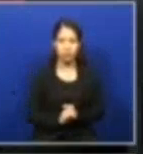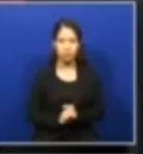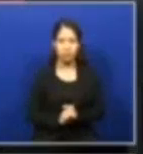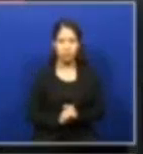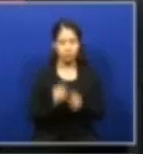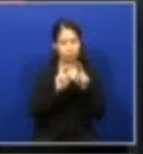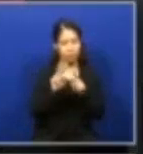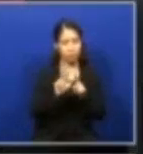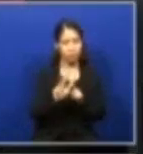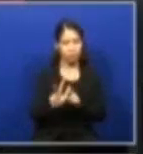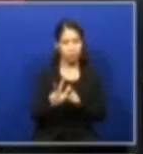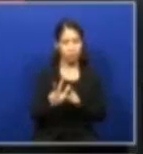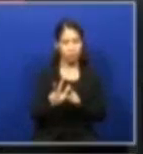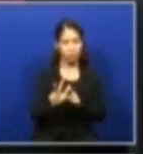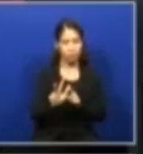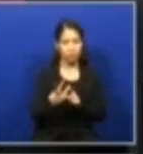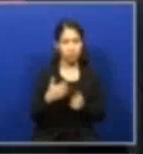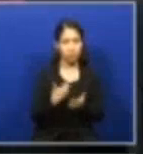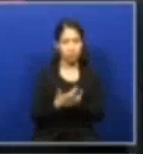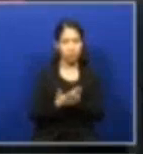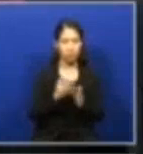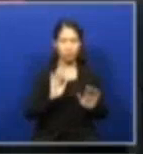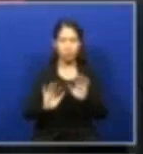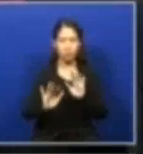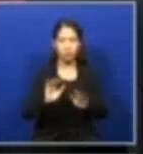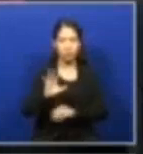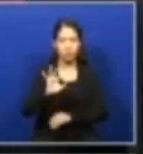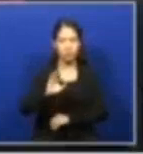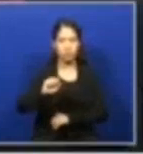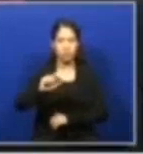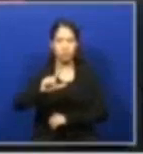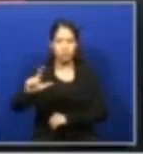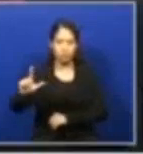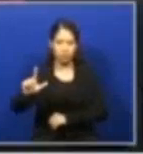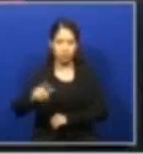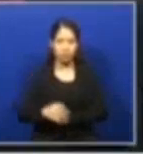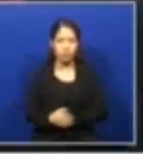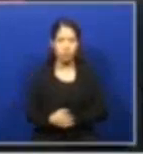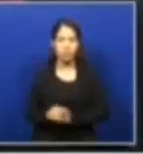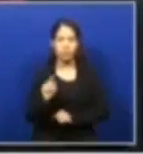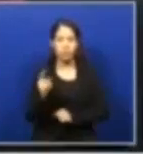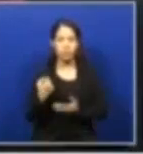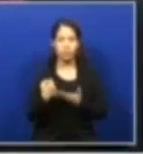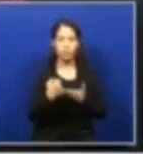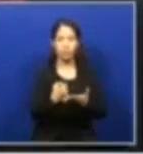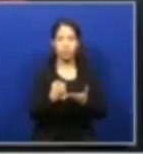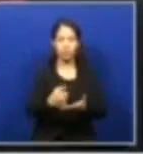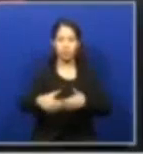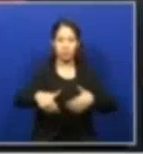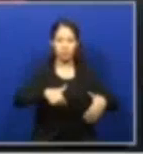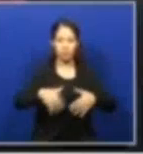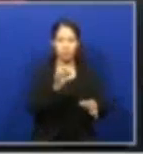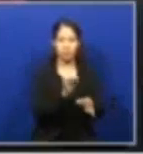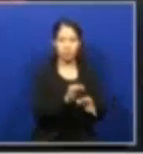ที่3ที่เป็นเงินประมาณ900,000 ล้านก็เป็นเรื่องของที่จะช่วยวิสาหกิจช่วยธนาค